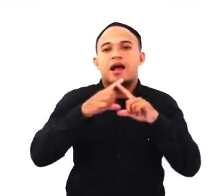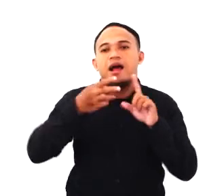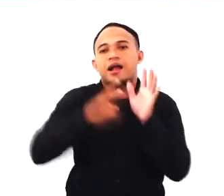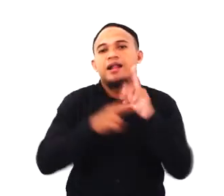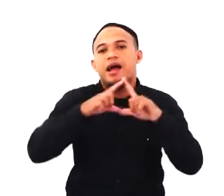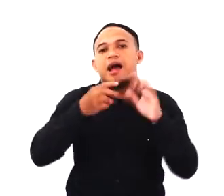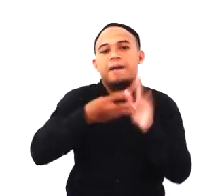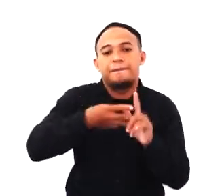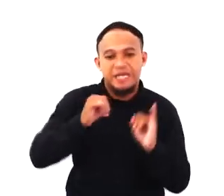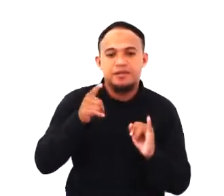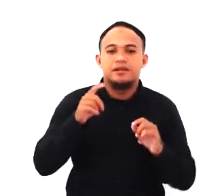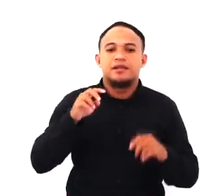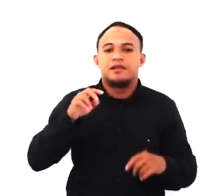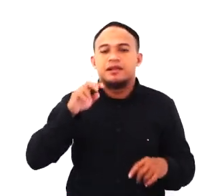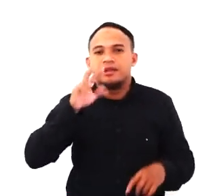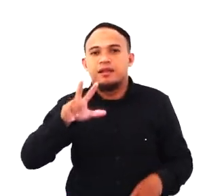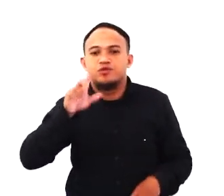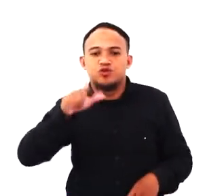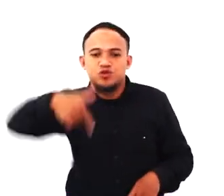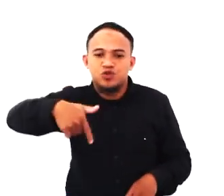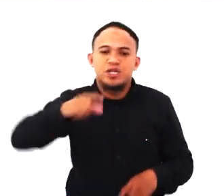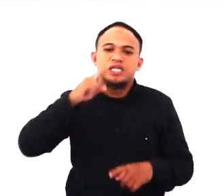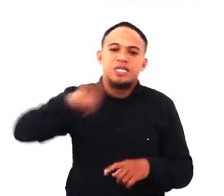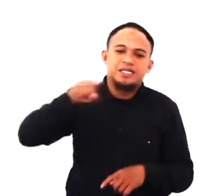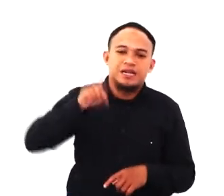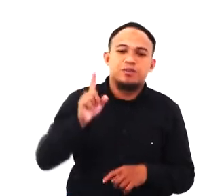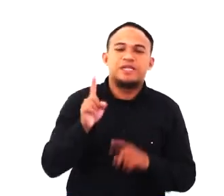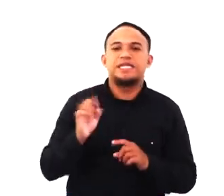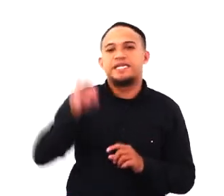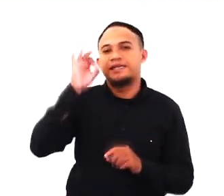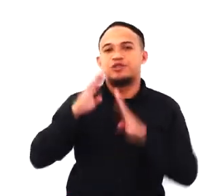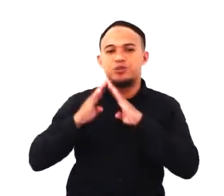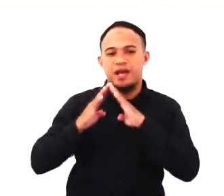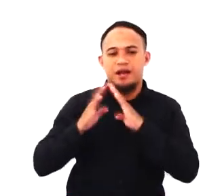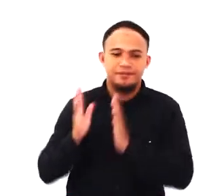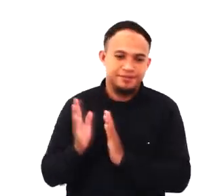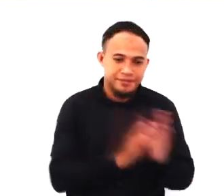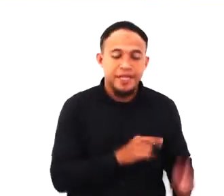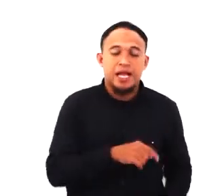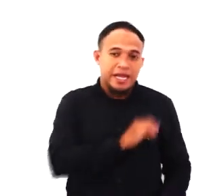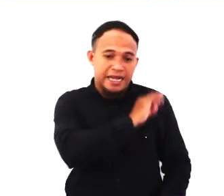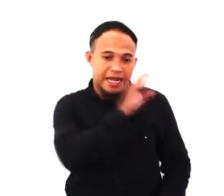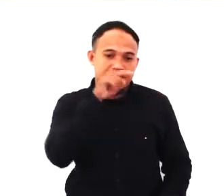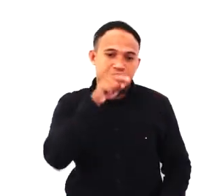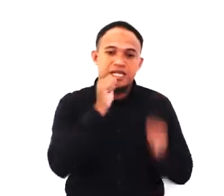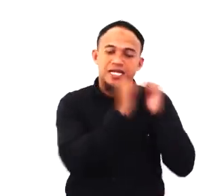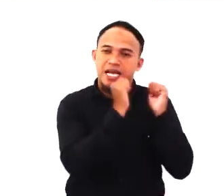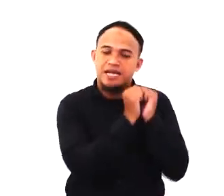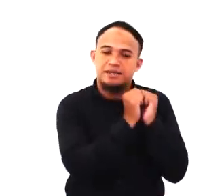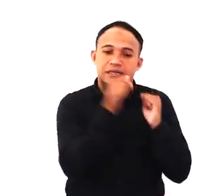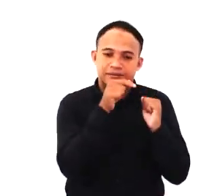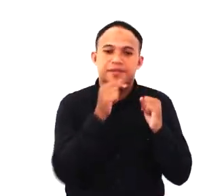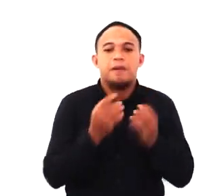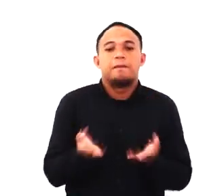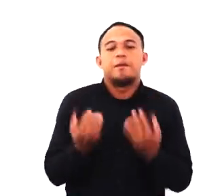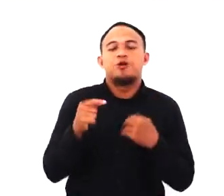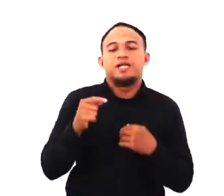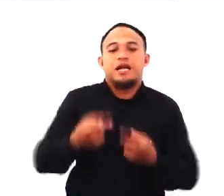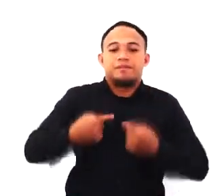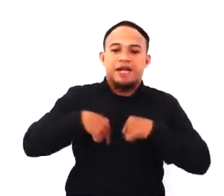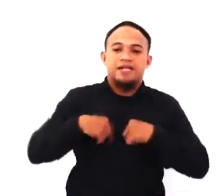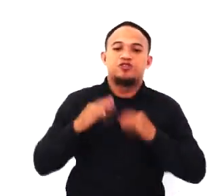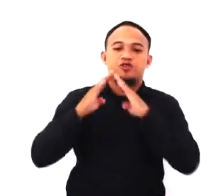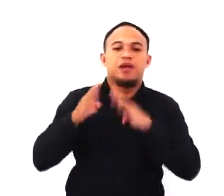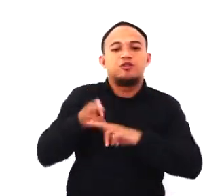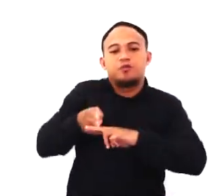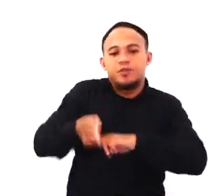belum ada yang memberikan bantuan. Hal ini diungkapkan Rusni Sanabi, 37 tahun, salah satu